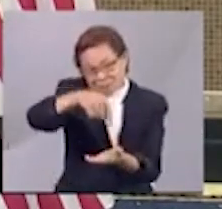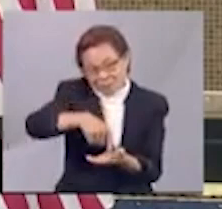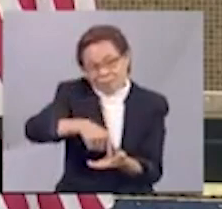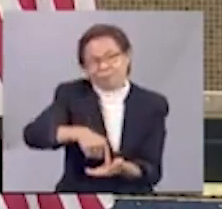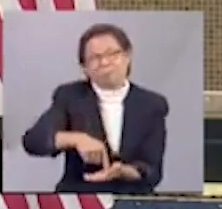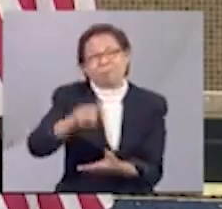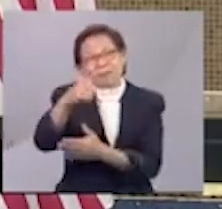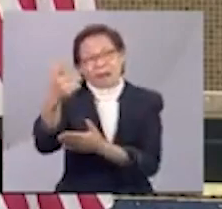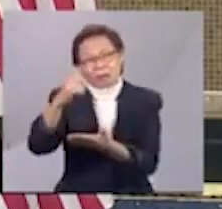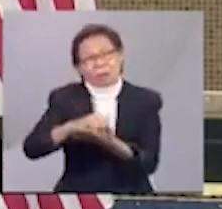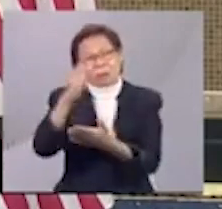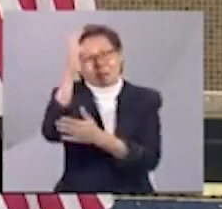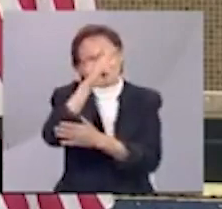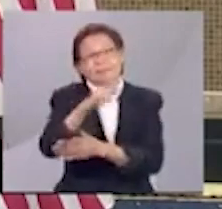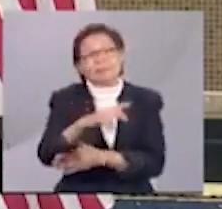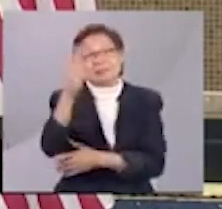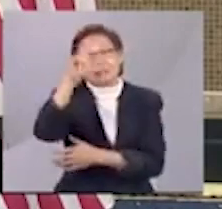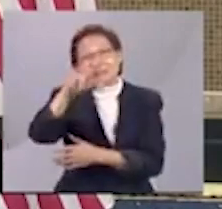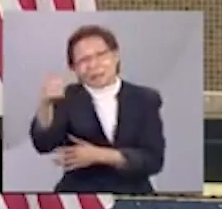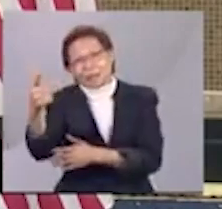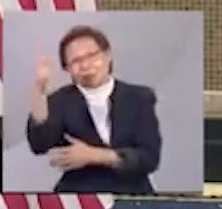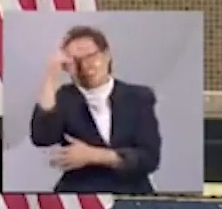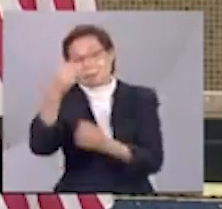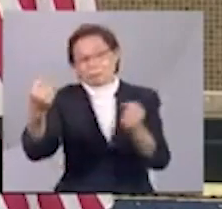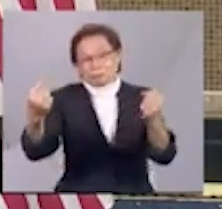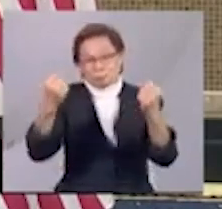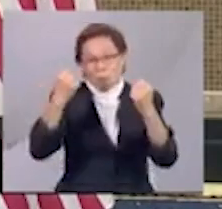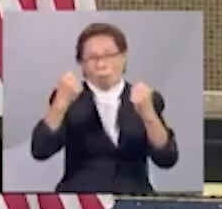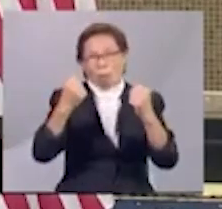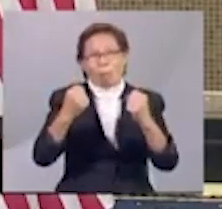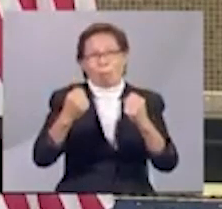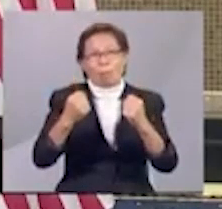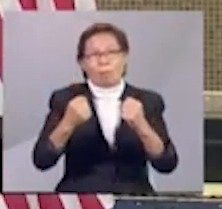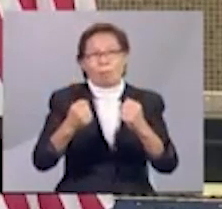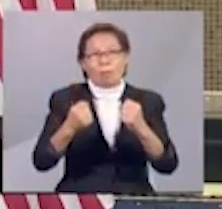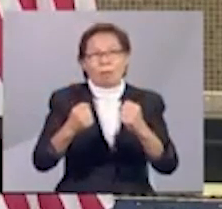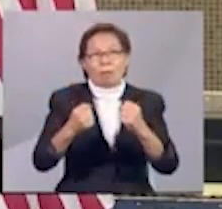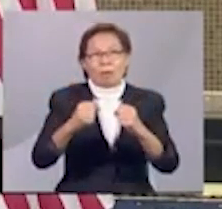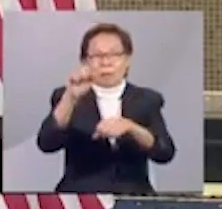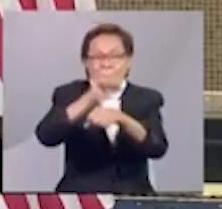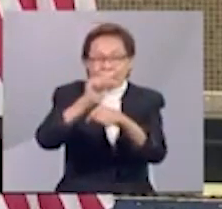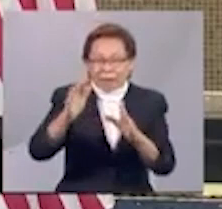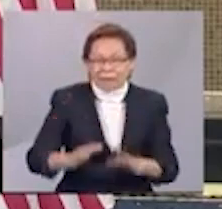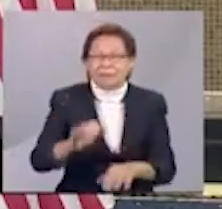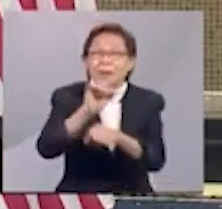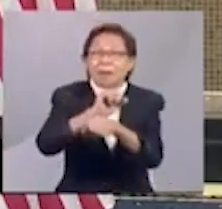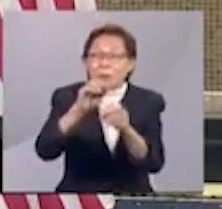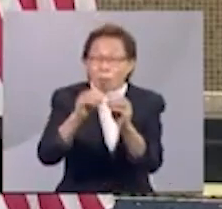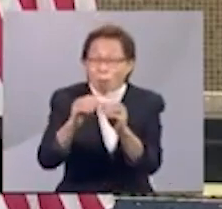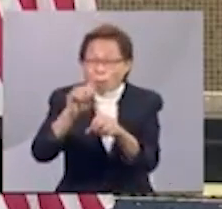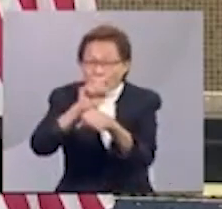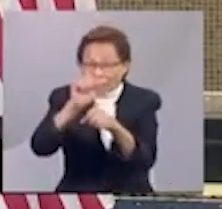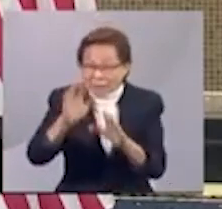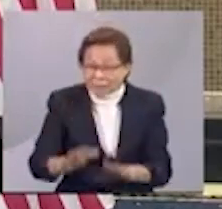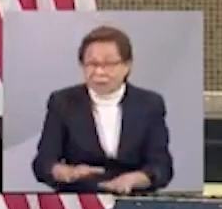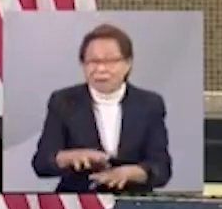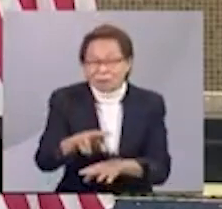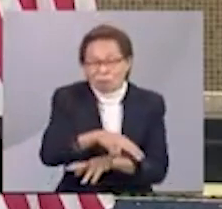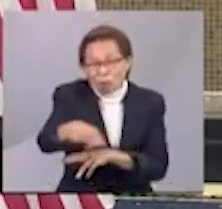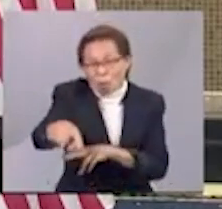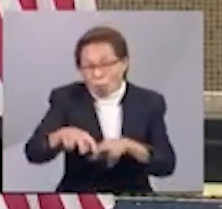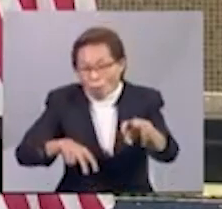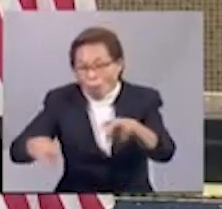selain itu kajian juga akan memperkuat sekan peningkatan mobility tenaga kerja pertanian melalui